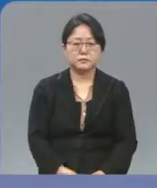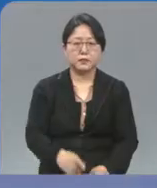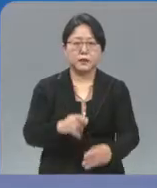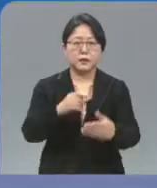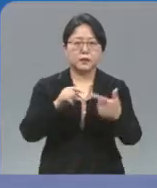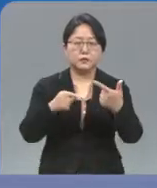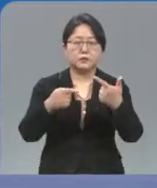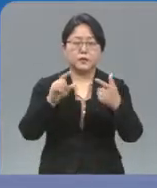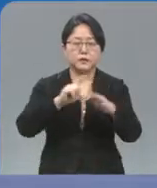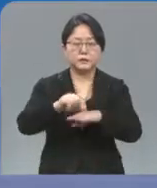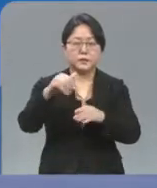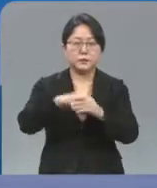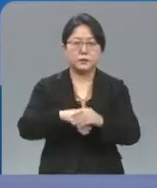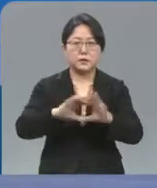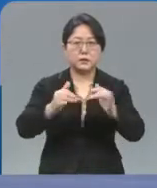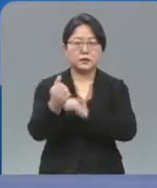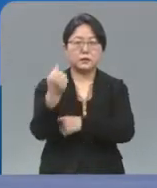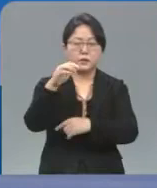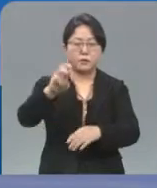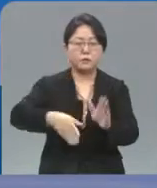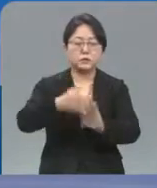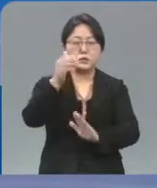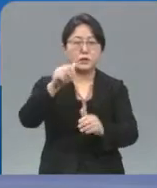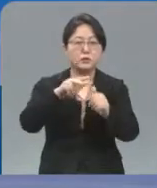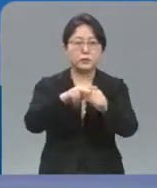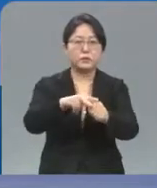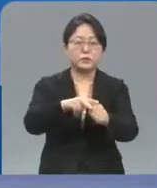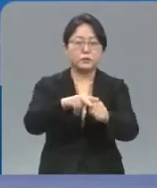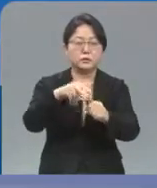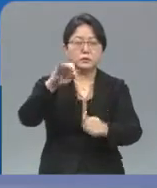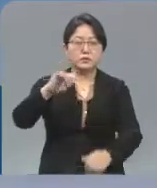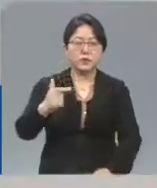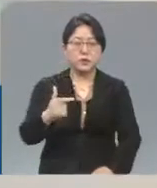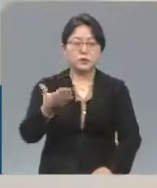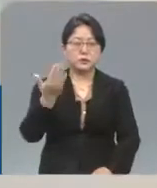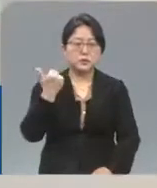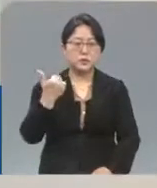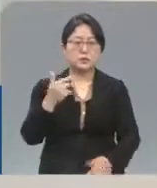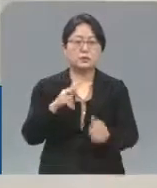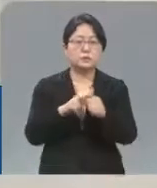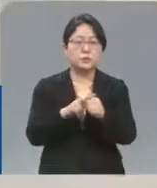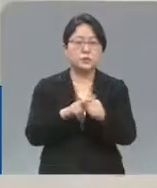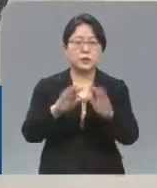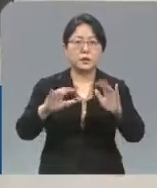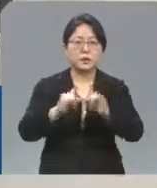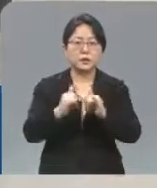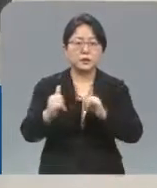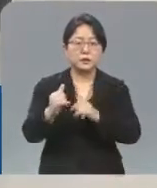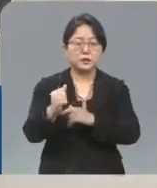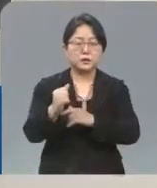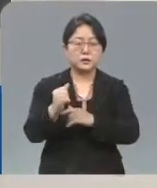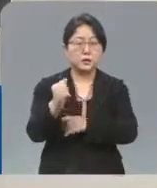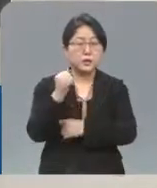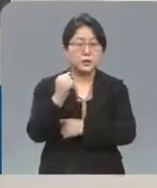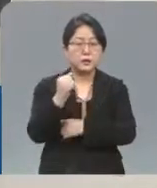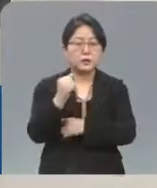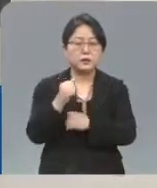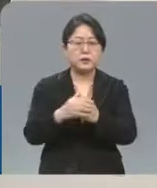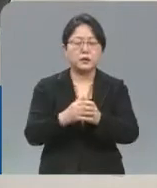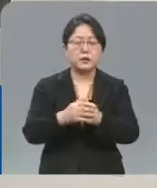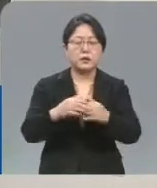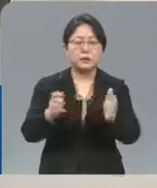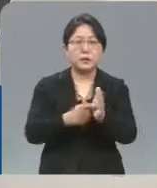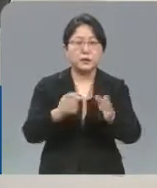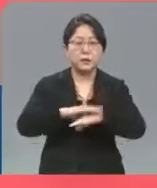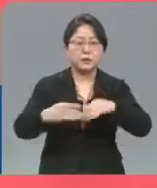6.1 지방선거에서 국민의힘 광주시장 후보로 출마했던 주기환 전 후보가 국민의힘 비상대책위원으로